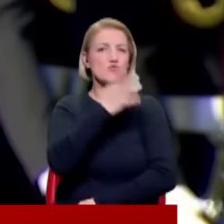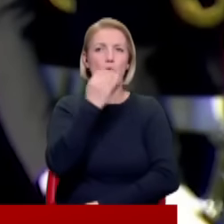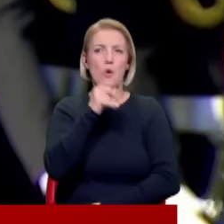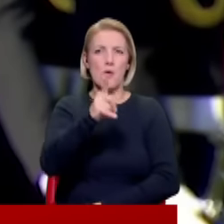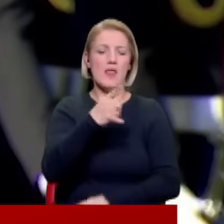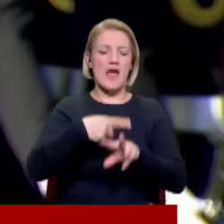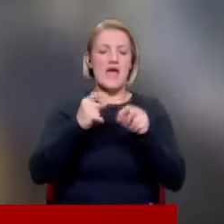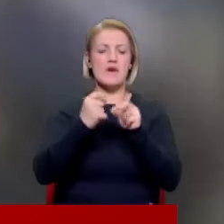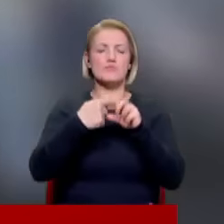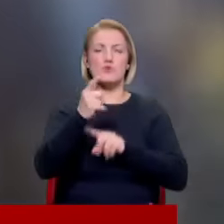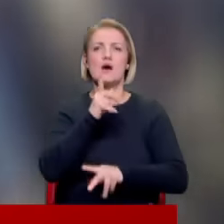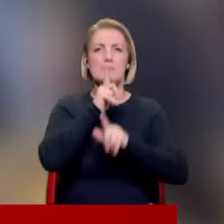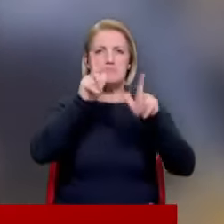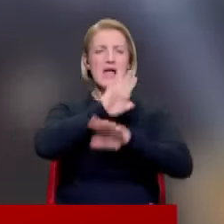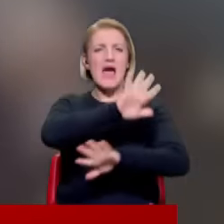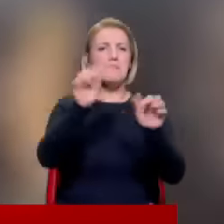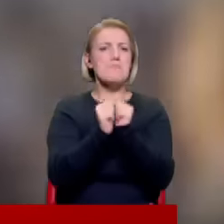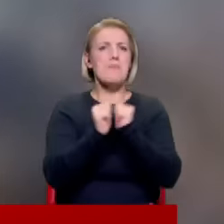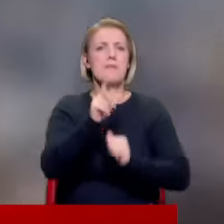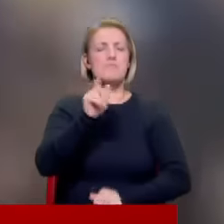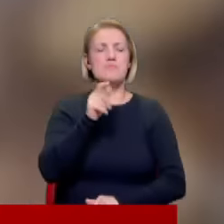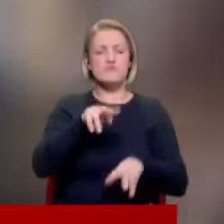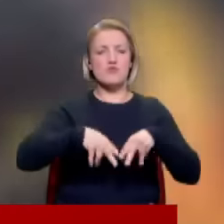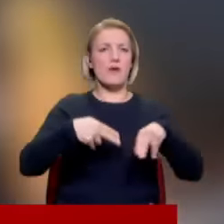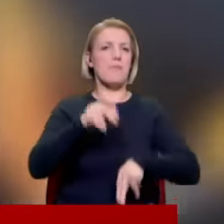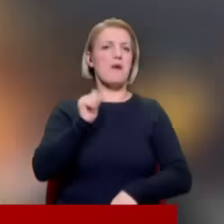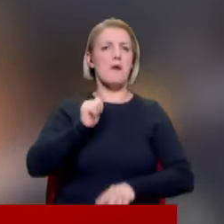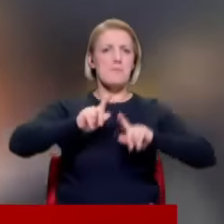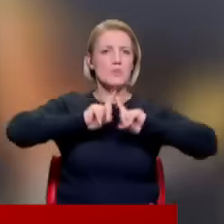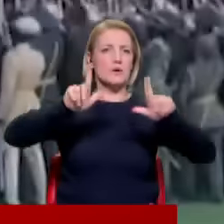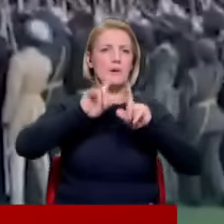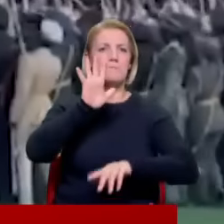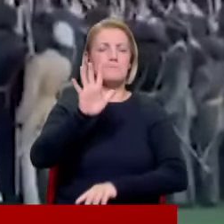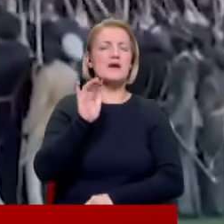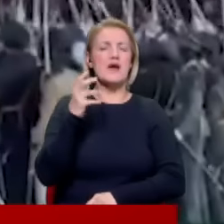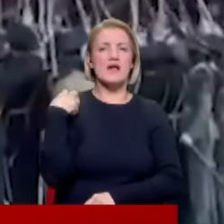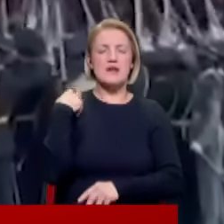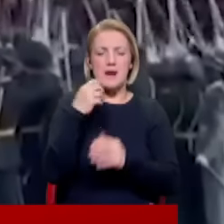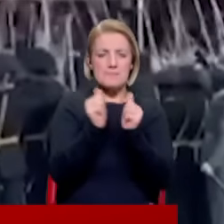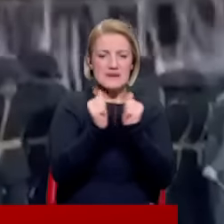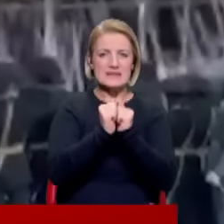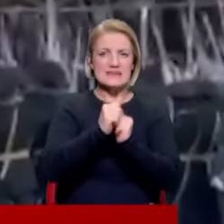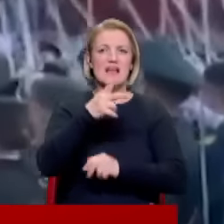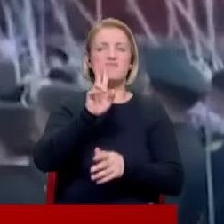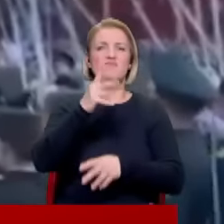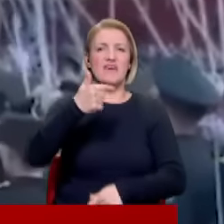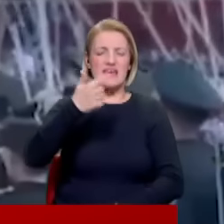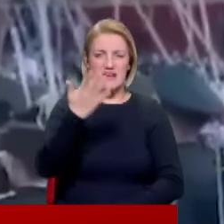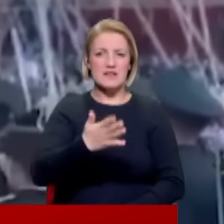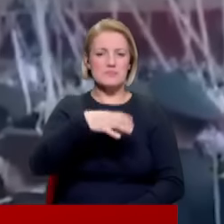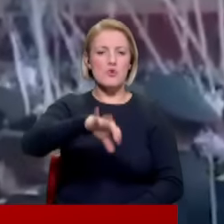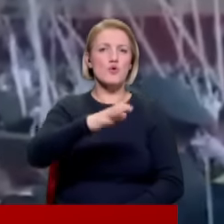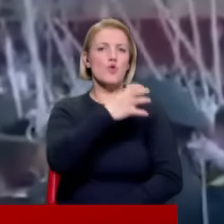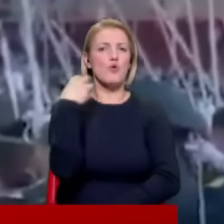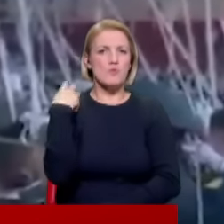okuttuğu subayandı. Hep bir ağızdan Mustafa Kemal'in askerleriyiz haykırışı. 5 teğmenle birlikte alay komutan vekili, bölük komutanı ve